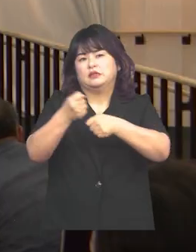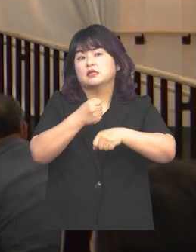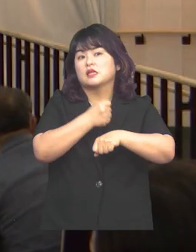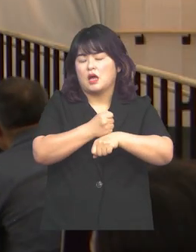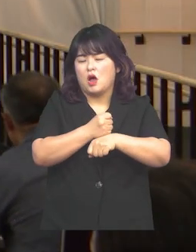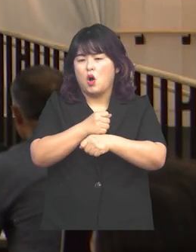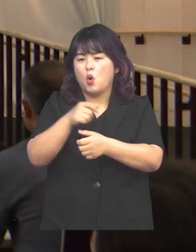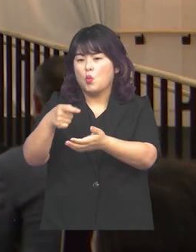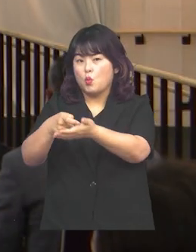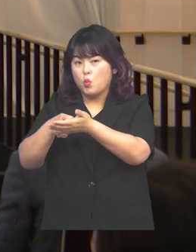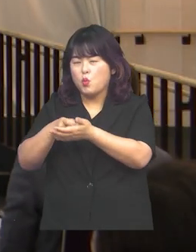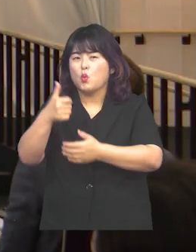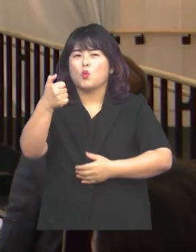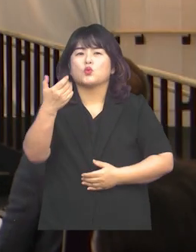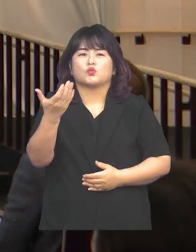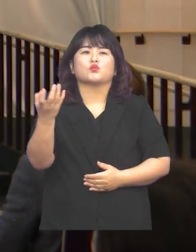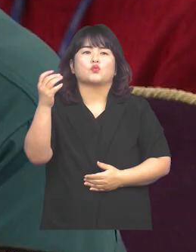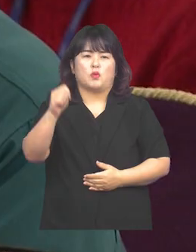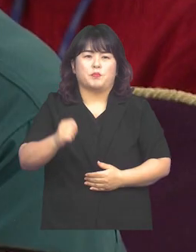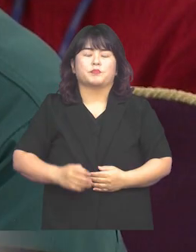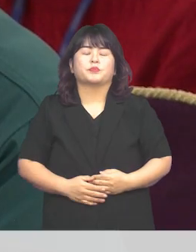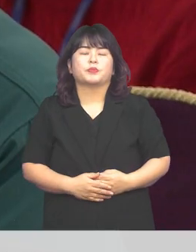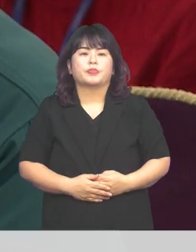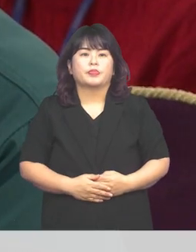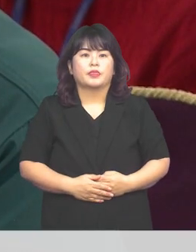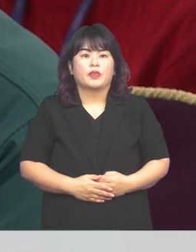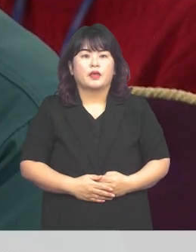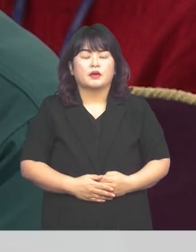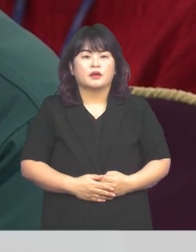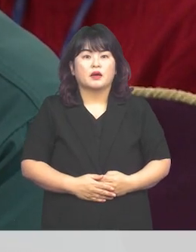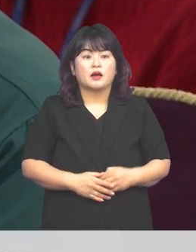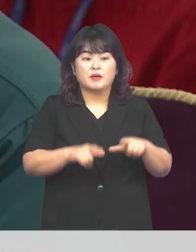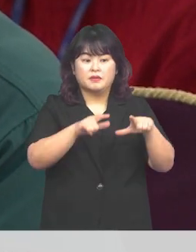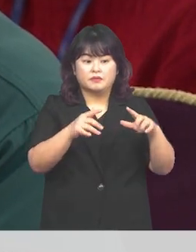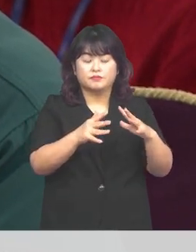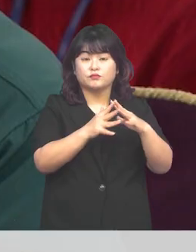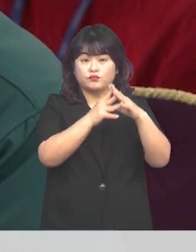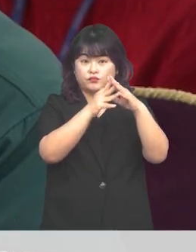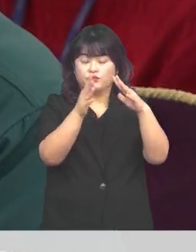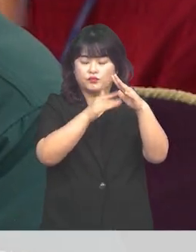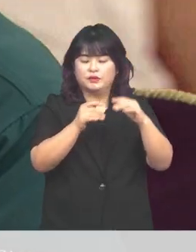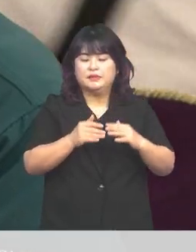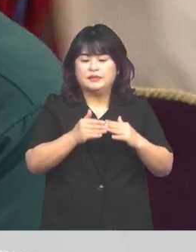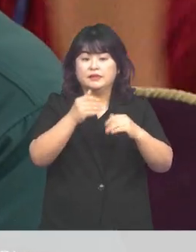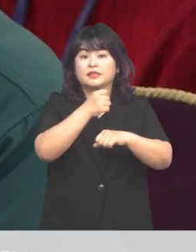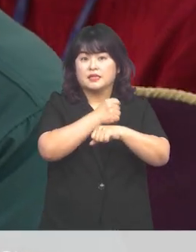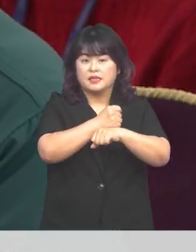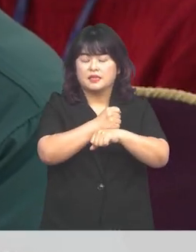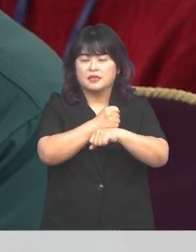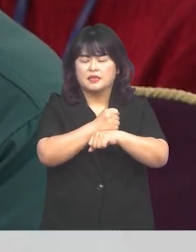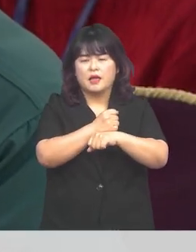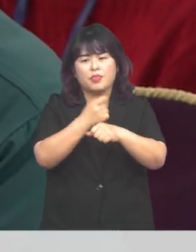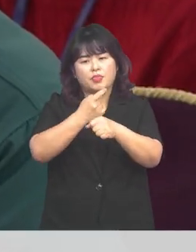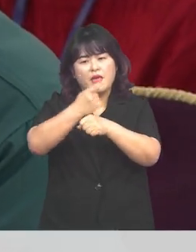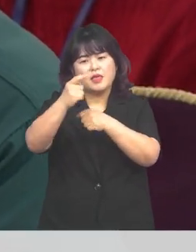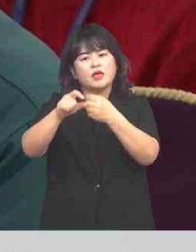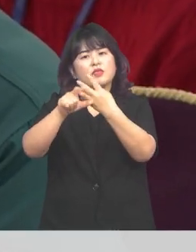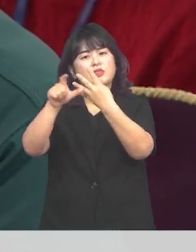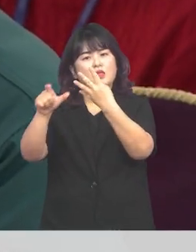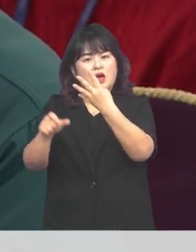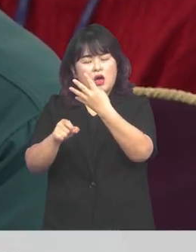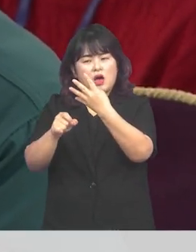예산도 59억 원가량 절감했습니다. 계획대로 천천히 진행을 해서 내년